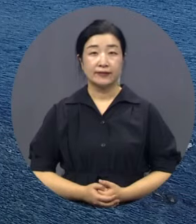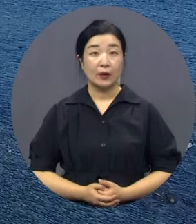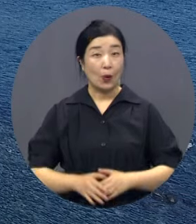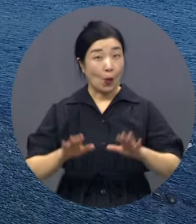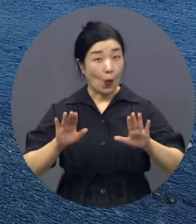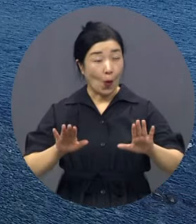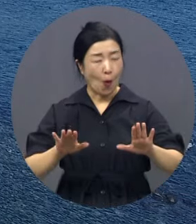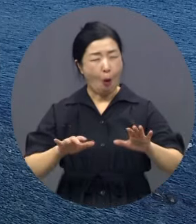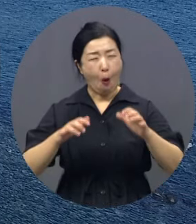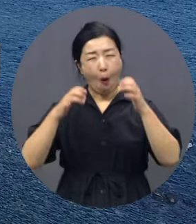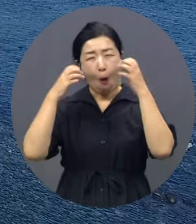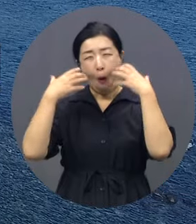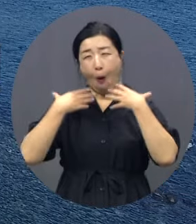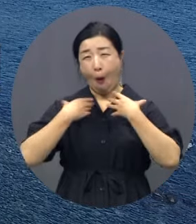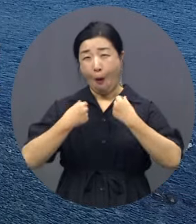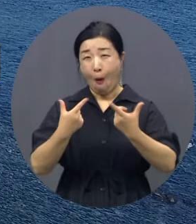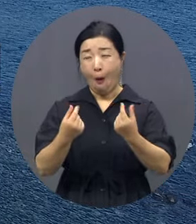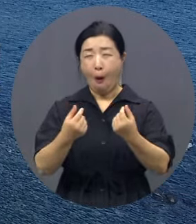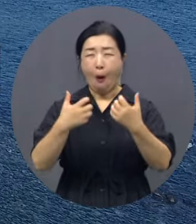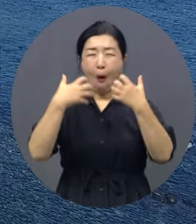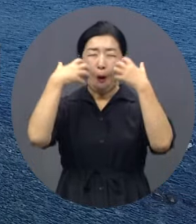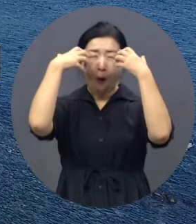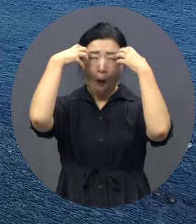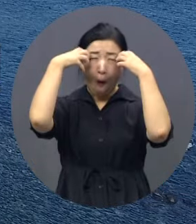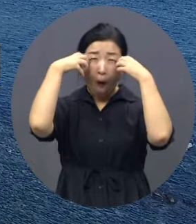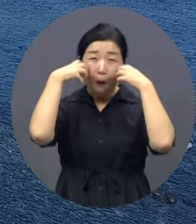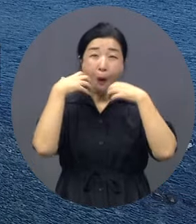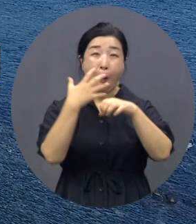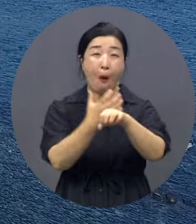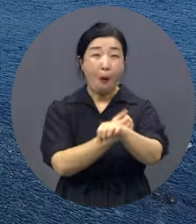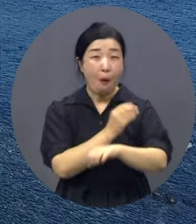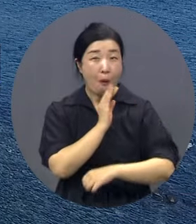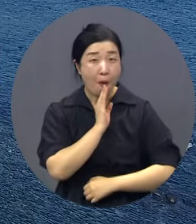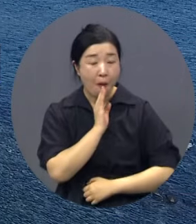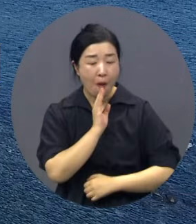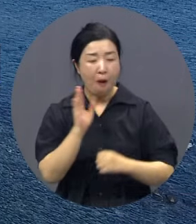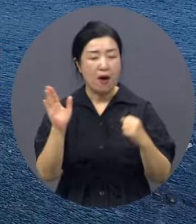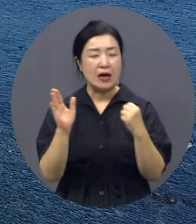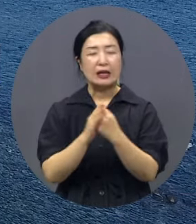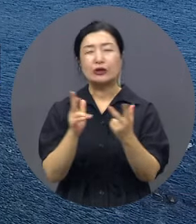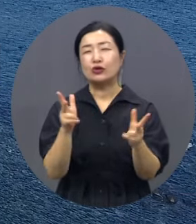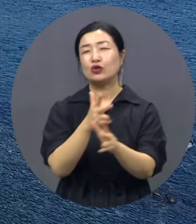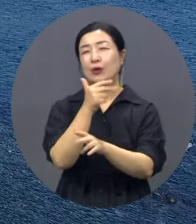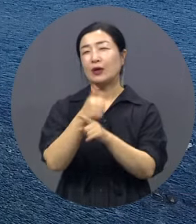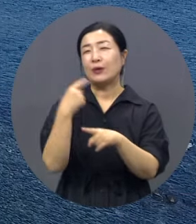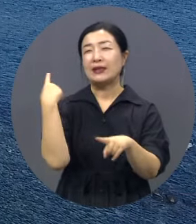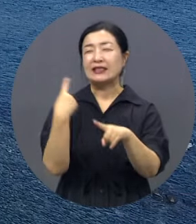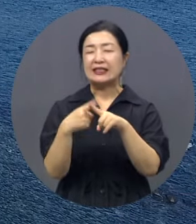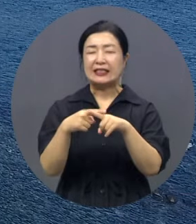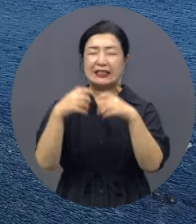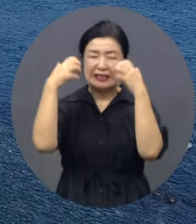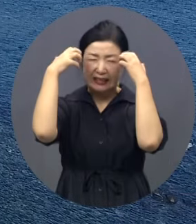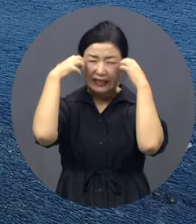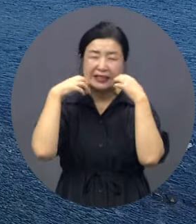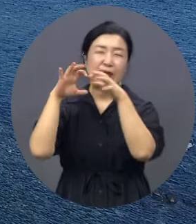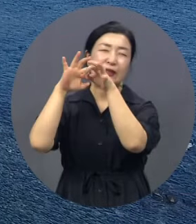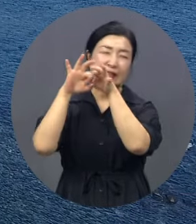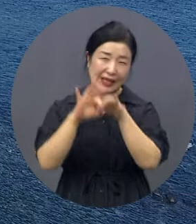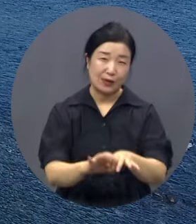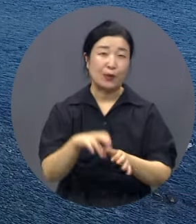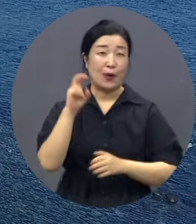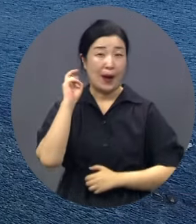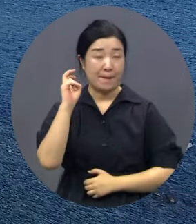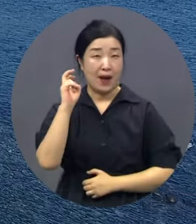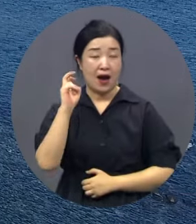오늘도 찜질방을 방불케 하는 폭염이 이어졌는데요 주말에도 찜통 더위가 계속되겠습니다 현재